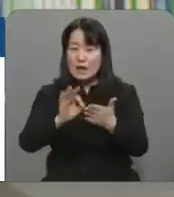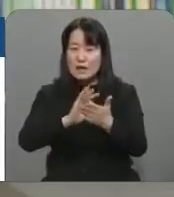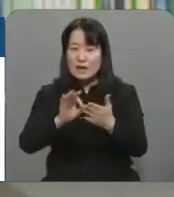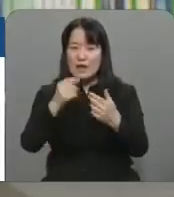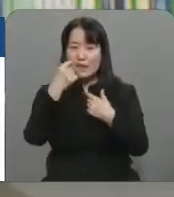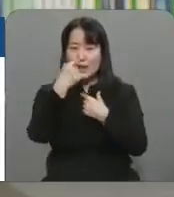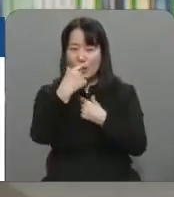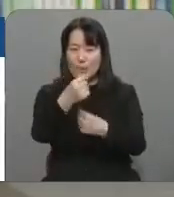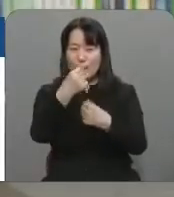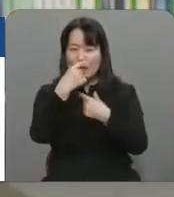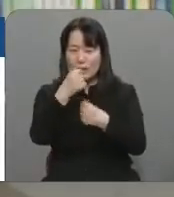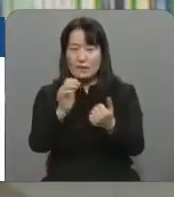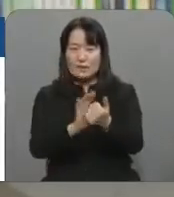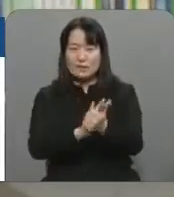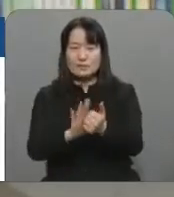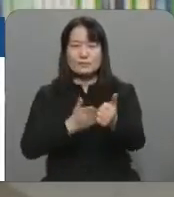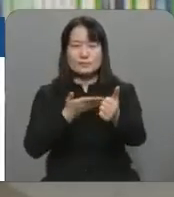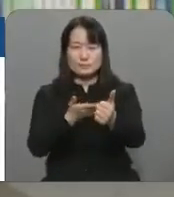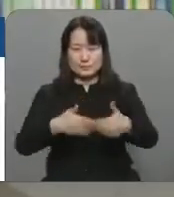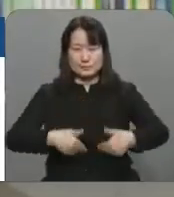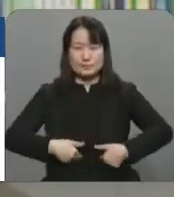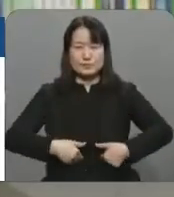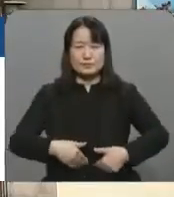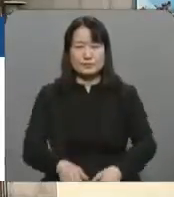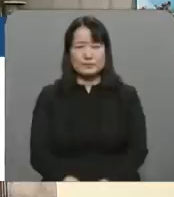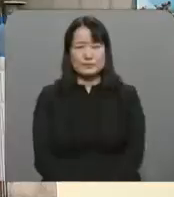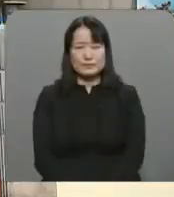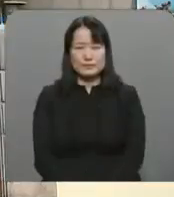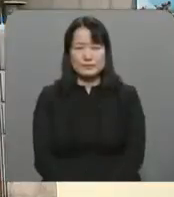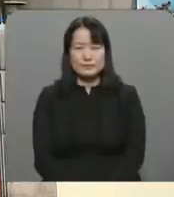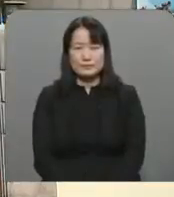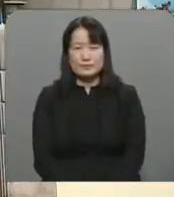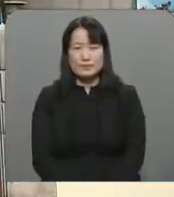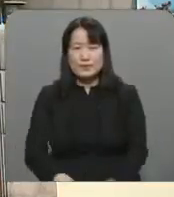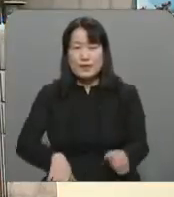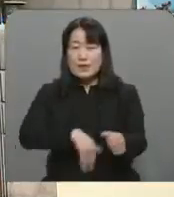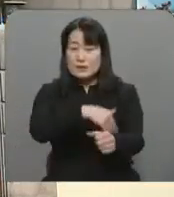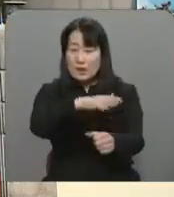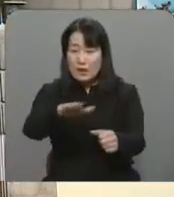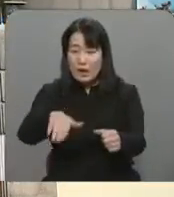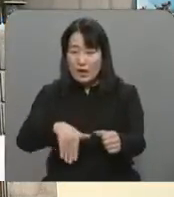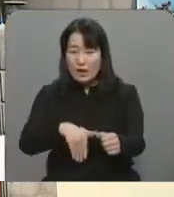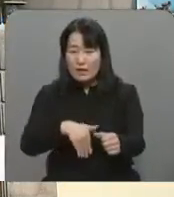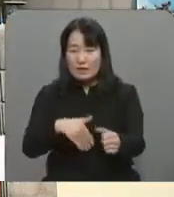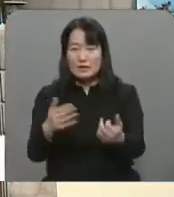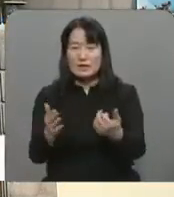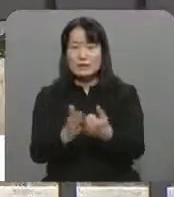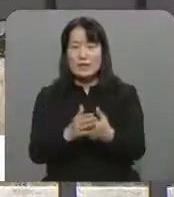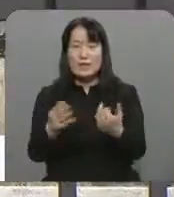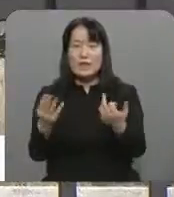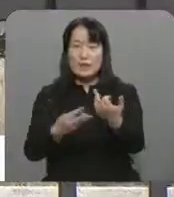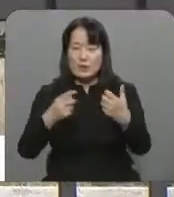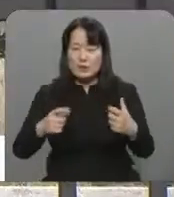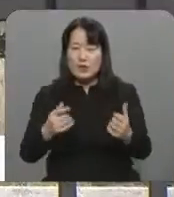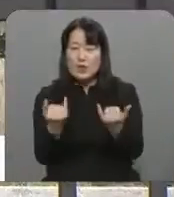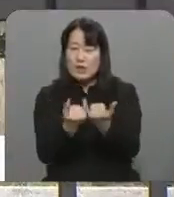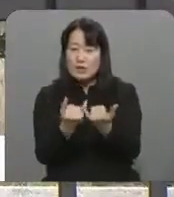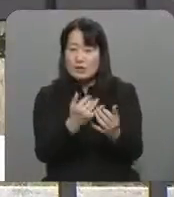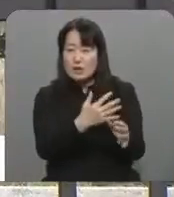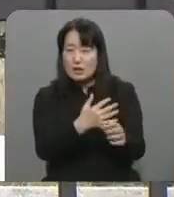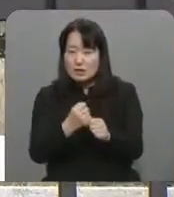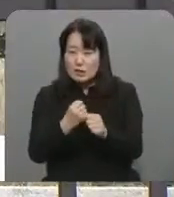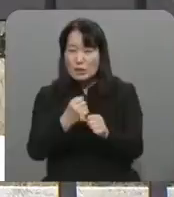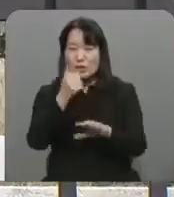맞는 그런 서비스 제공이 필요할 것으로 생각됩니다. 상황이 이렇다 보니 강원도 여성가족연구원의 연구